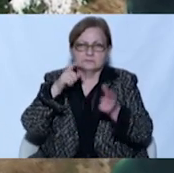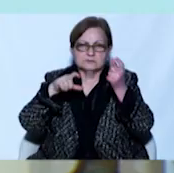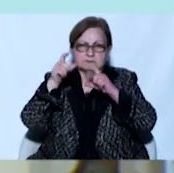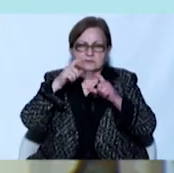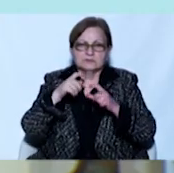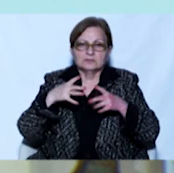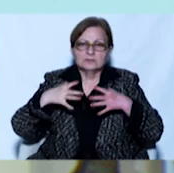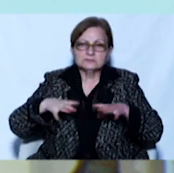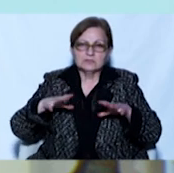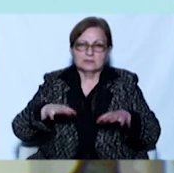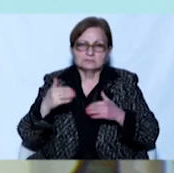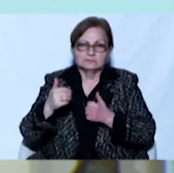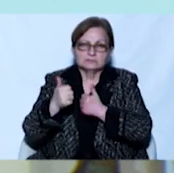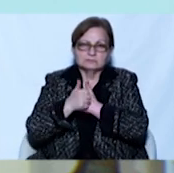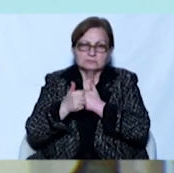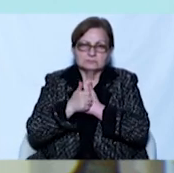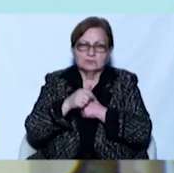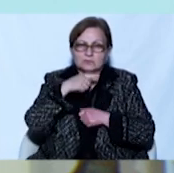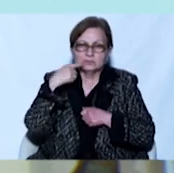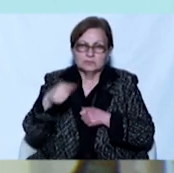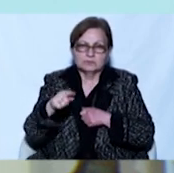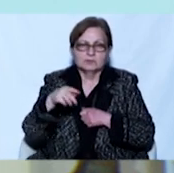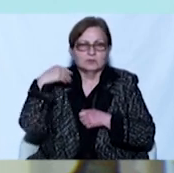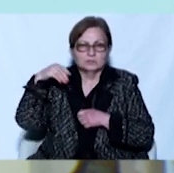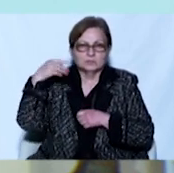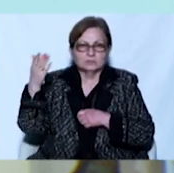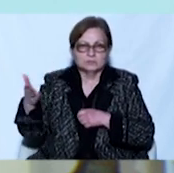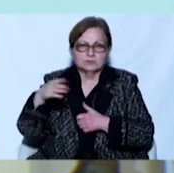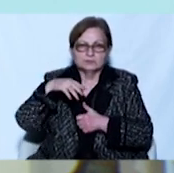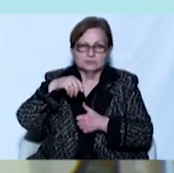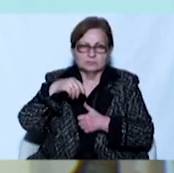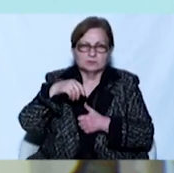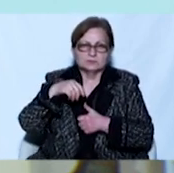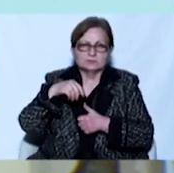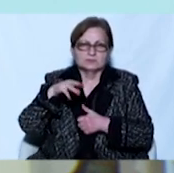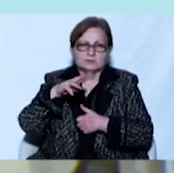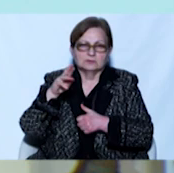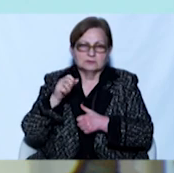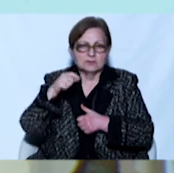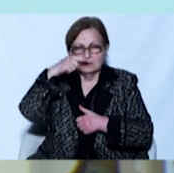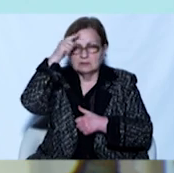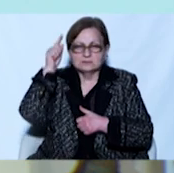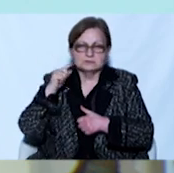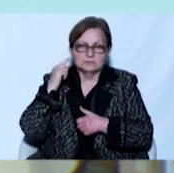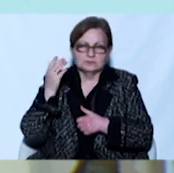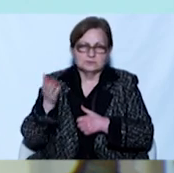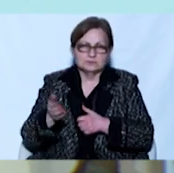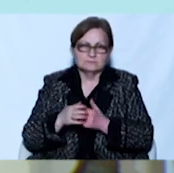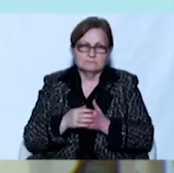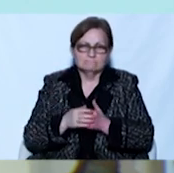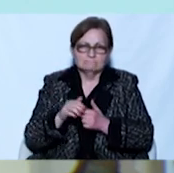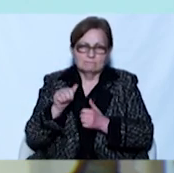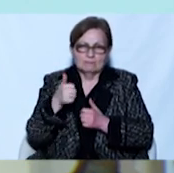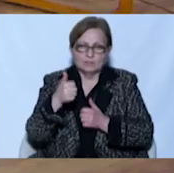საქართველოს მეზობლელი ქვეყნებია: რუსეთი, თურქეთი, სომხეთი და აზერბაიჯანი.